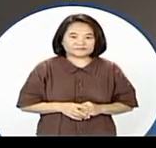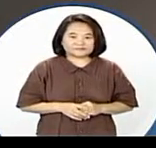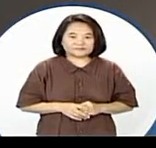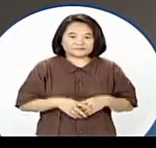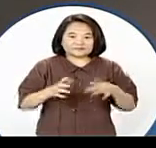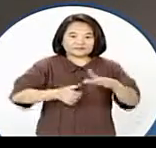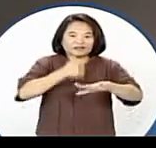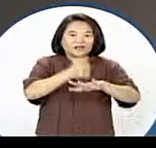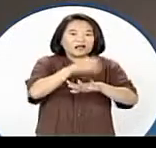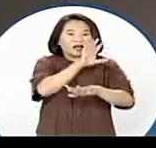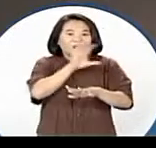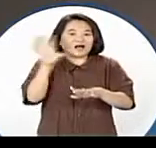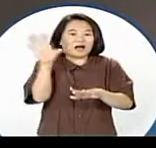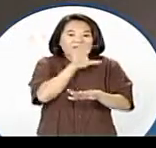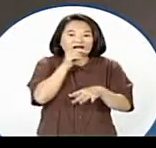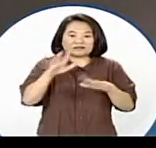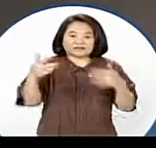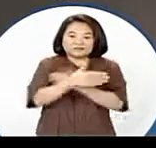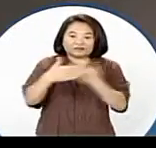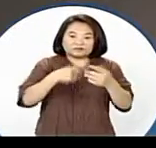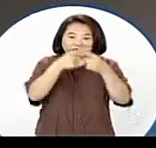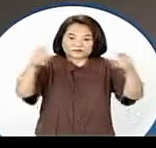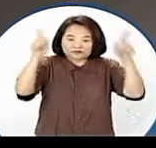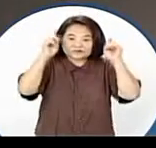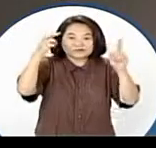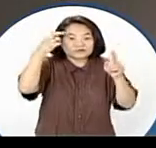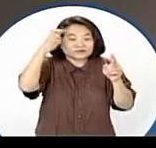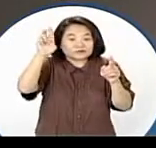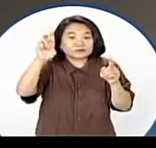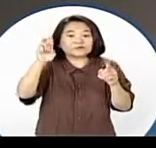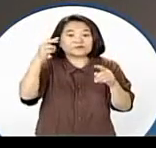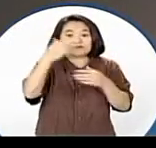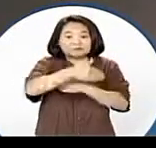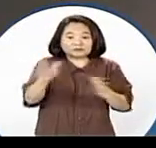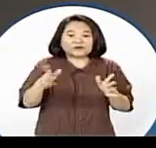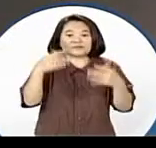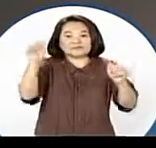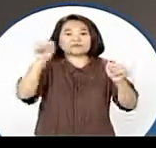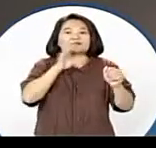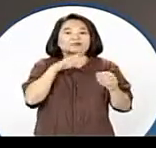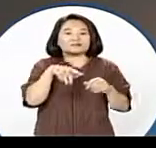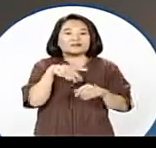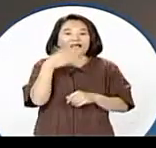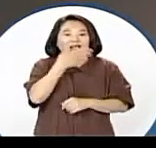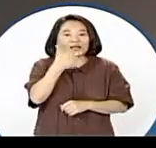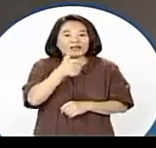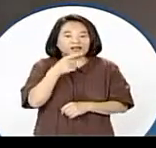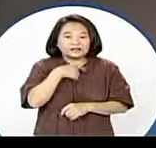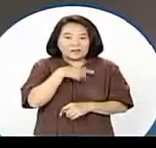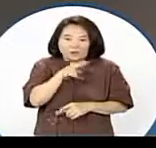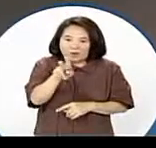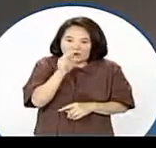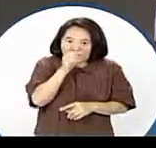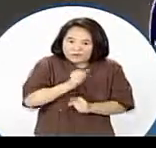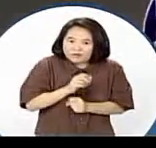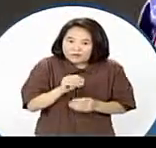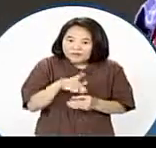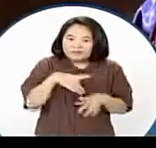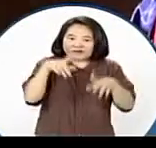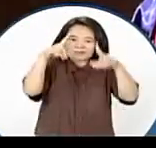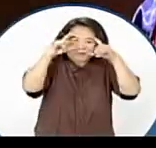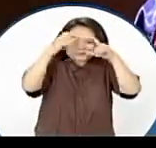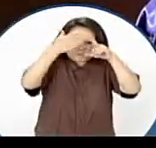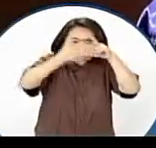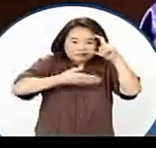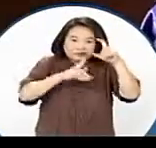底部台风从国外也系今年对高通太好自信工厂研究所毕业嘅江聪美，莫讲可能唔会特别注意，但系每